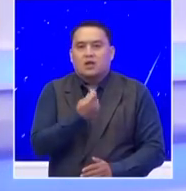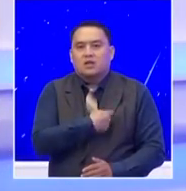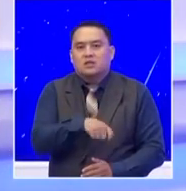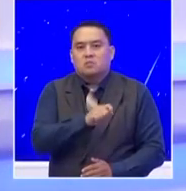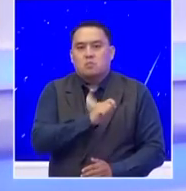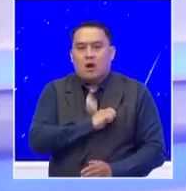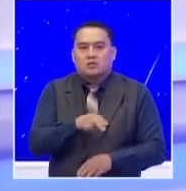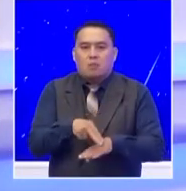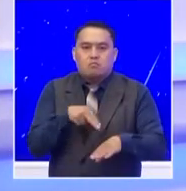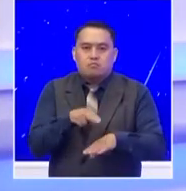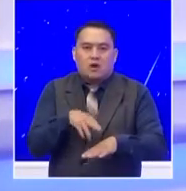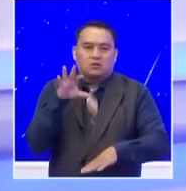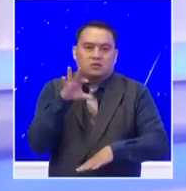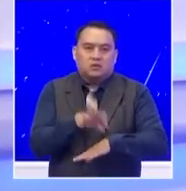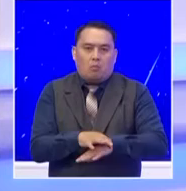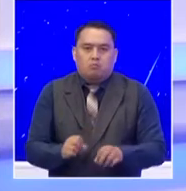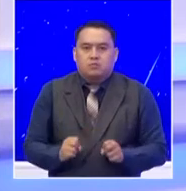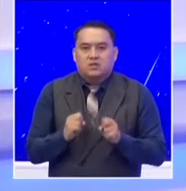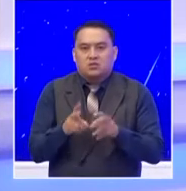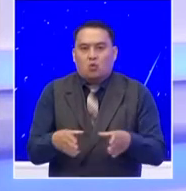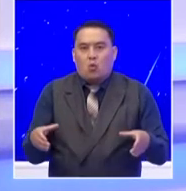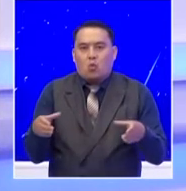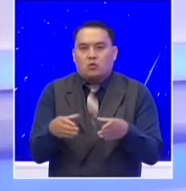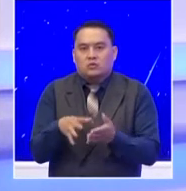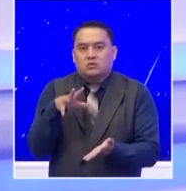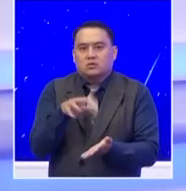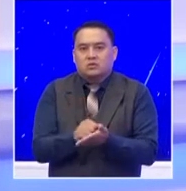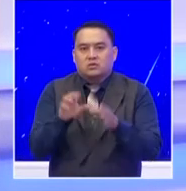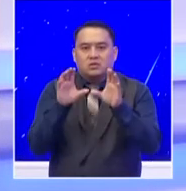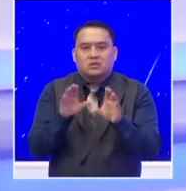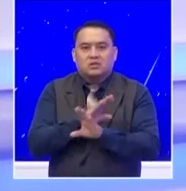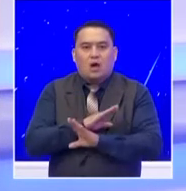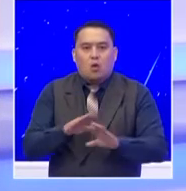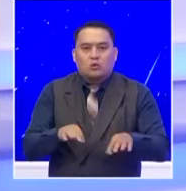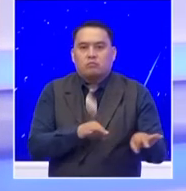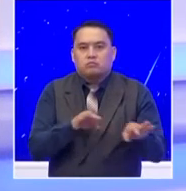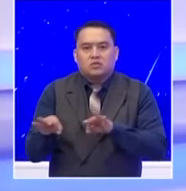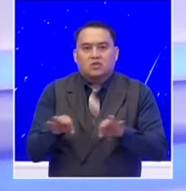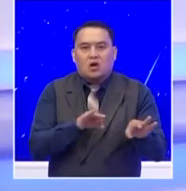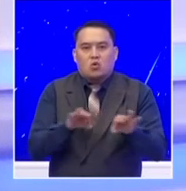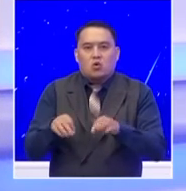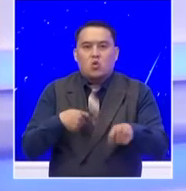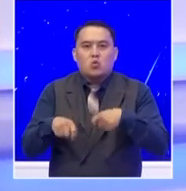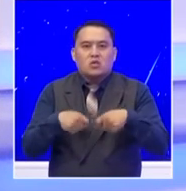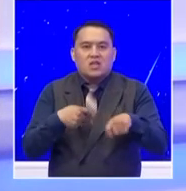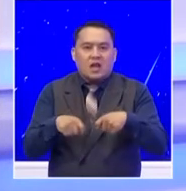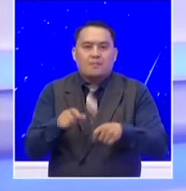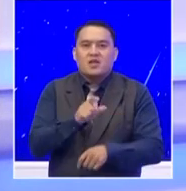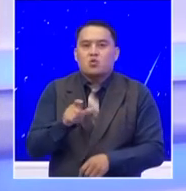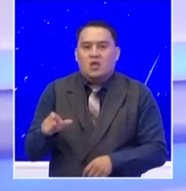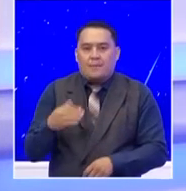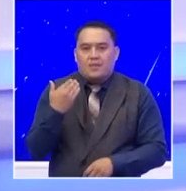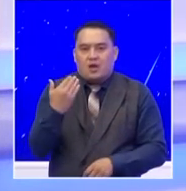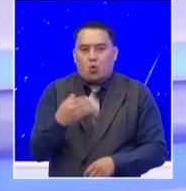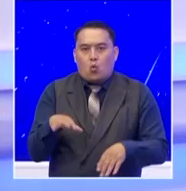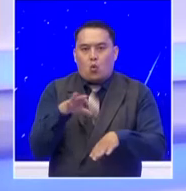Испанская полиция пресекла деятельность преступной группировки, занимавшейся незаконной перевозкой и торговлей людьми. По данным, на сегодня